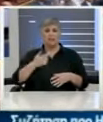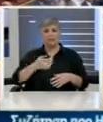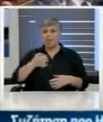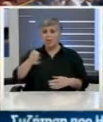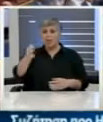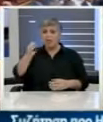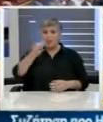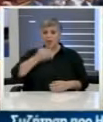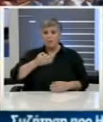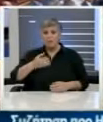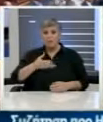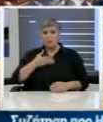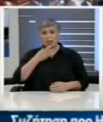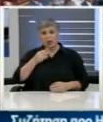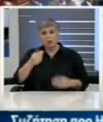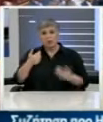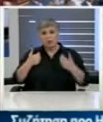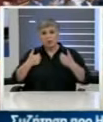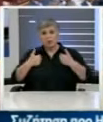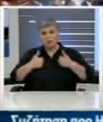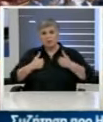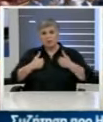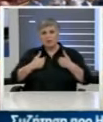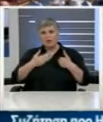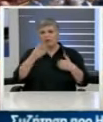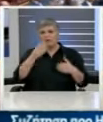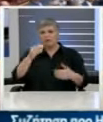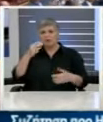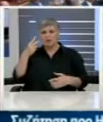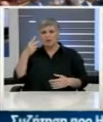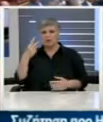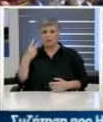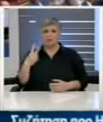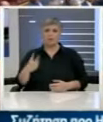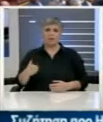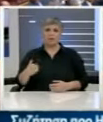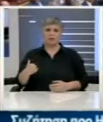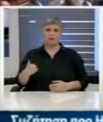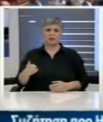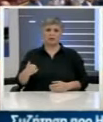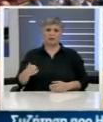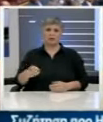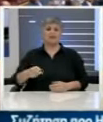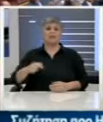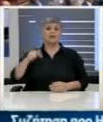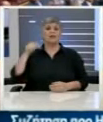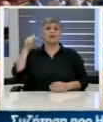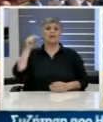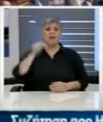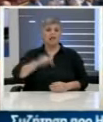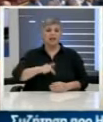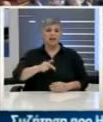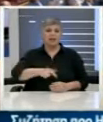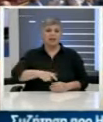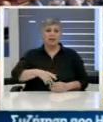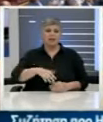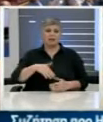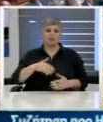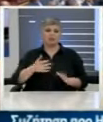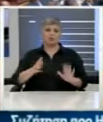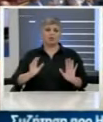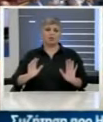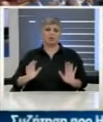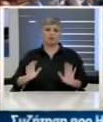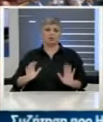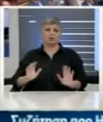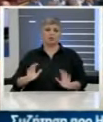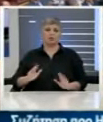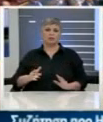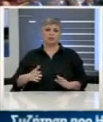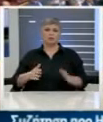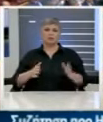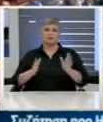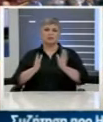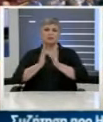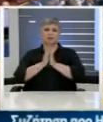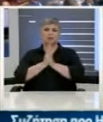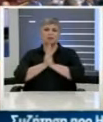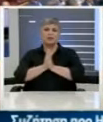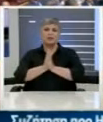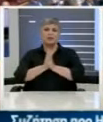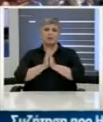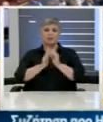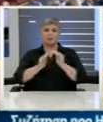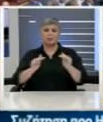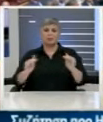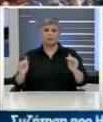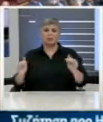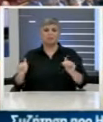εσείς δεν ντρέπεστε λίγο λοιπόν αυτή ήτανε κάντε ησυχία η